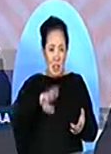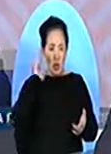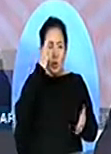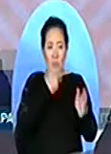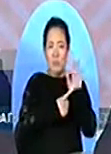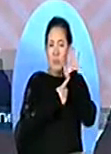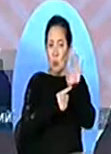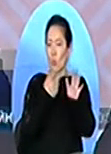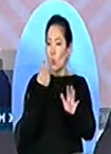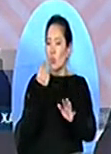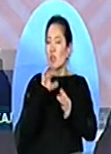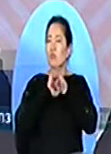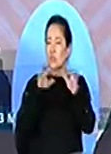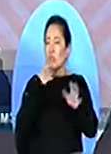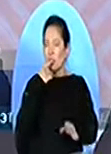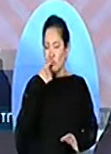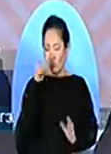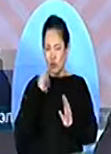хэлж байгаа.